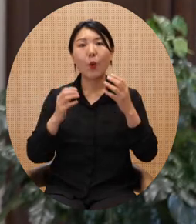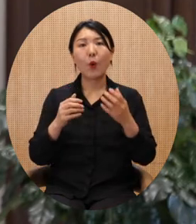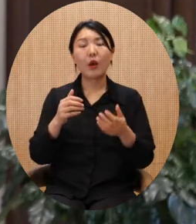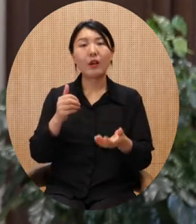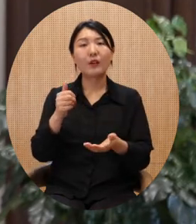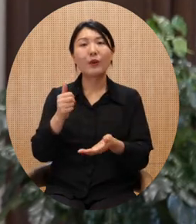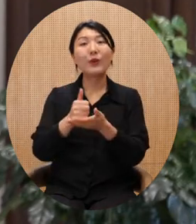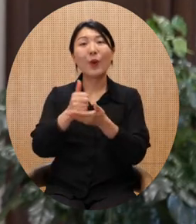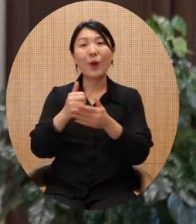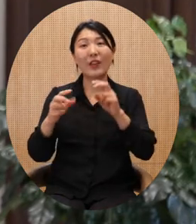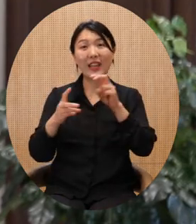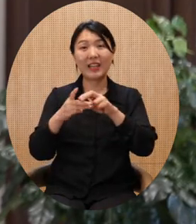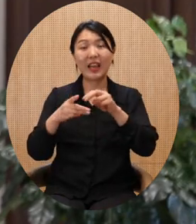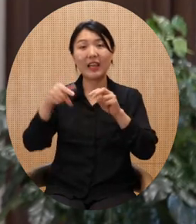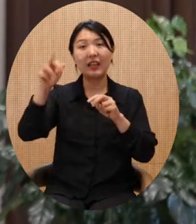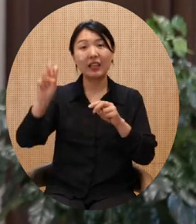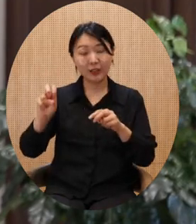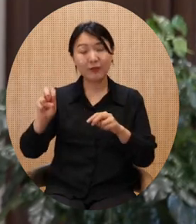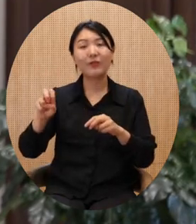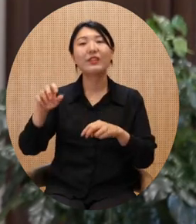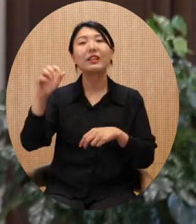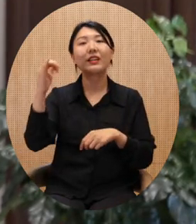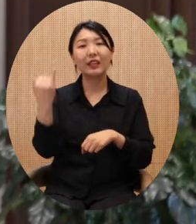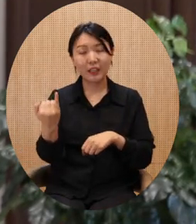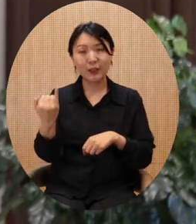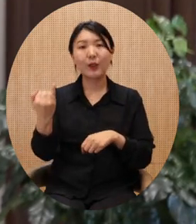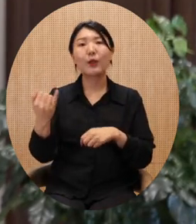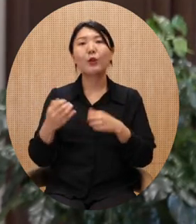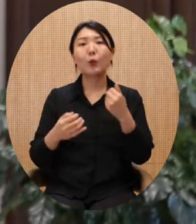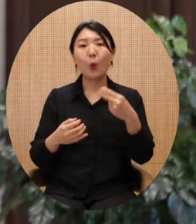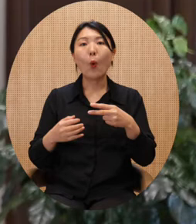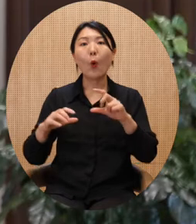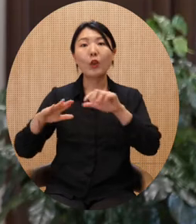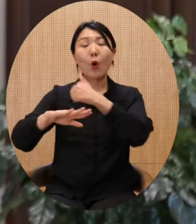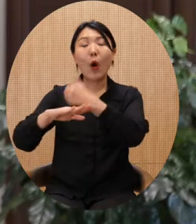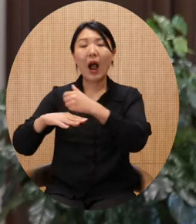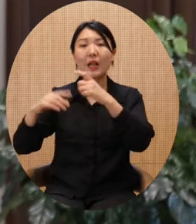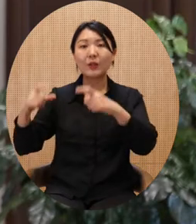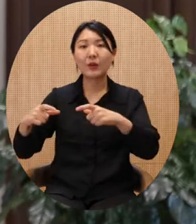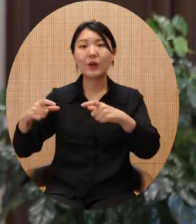경기아동옹호센터 김승현 소장님 그리고 정황지역